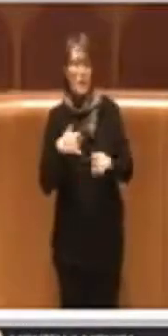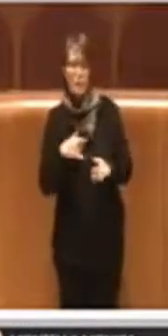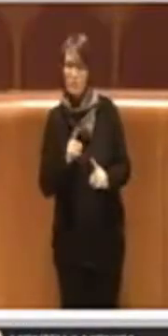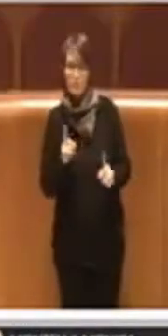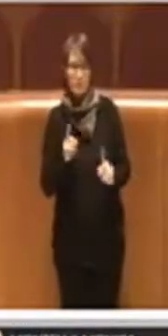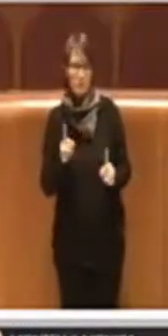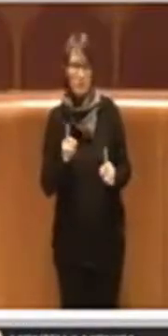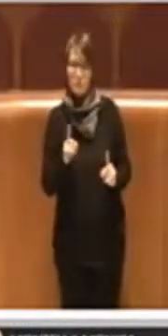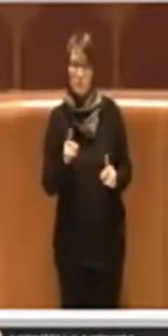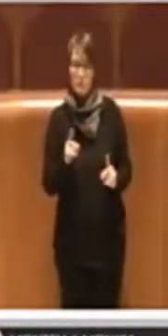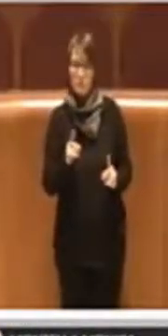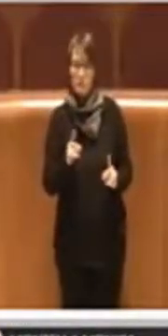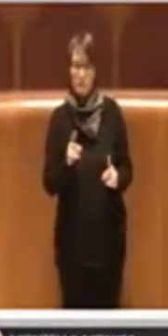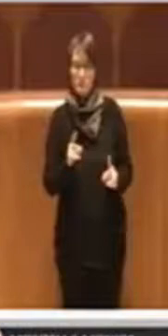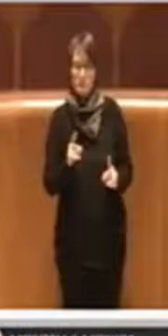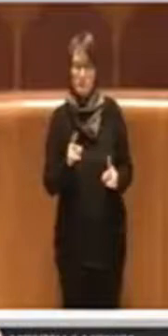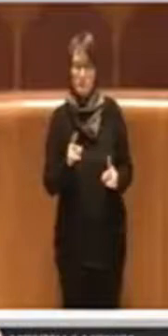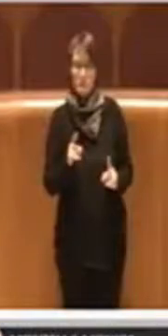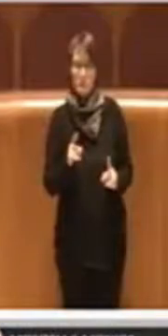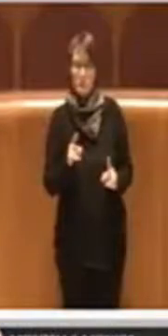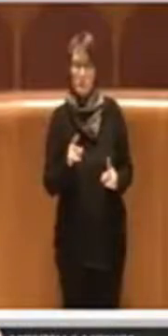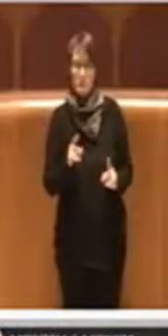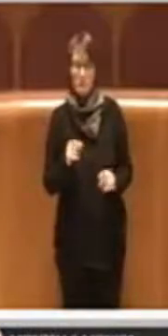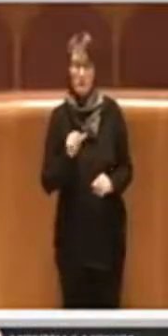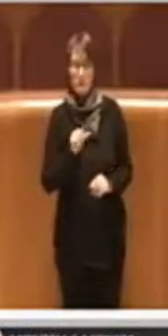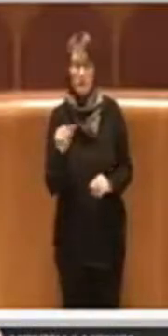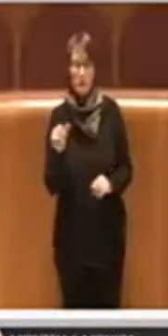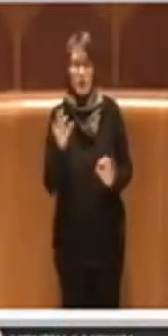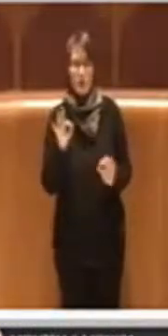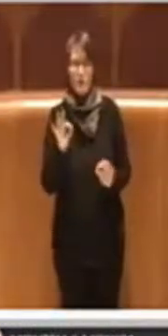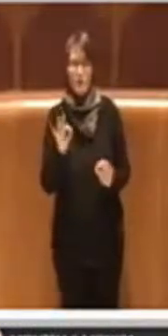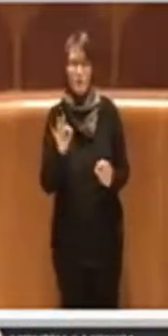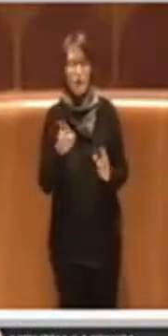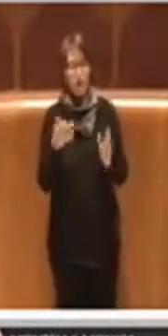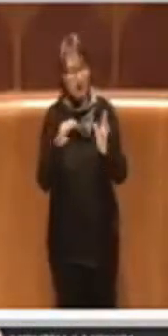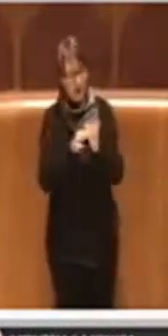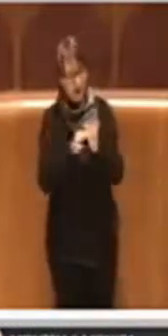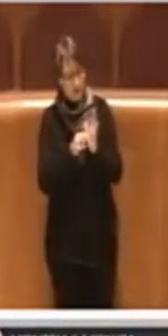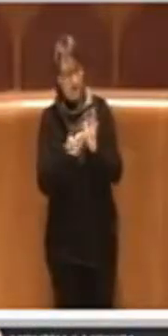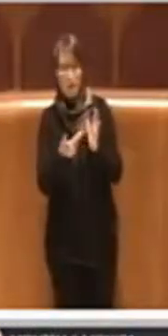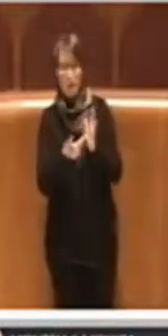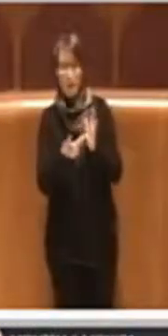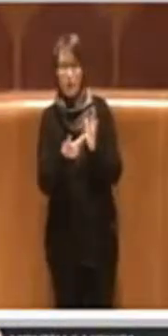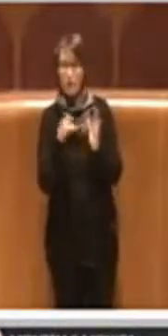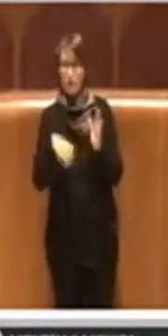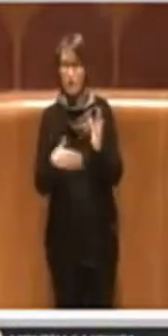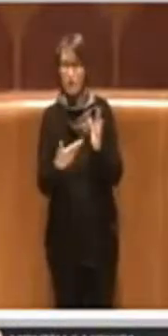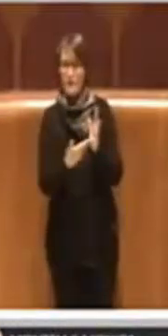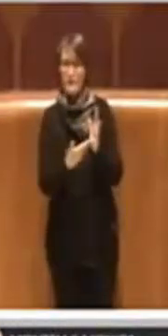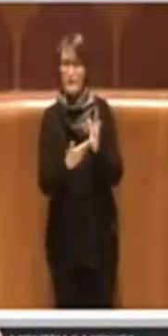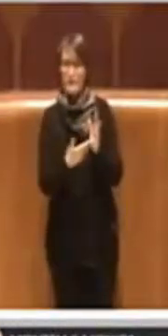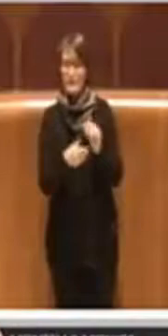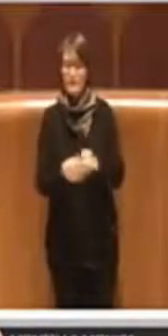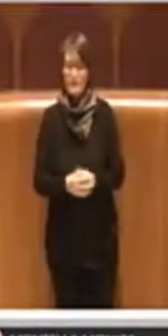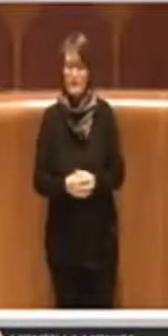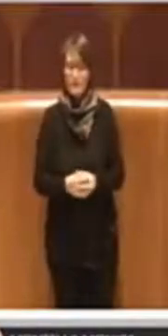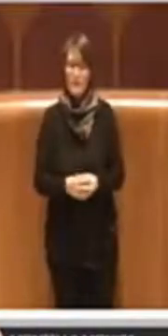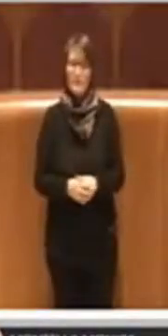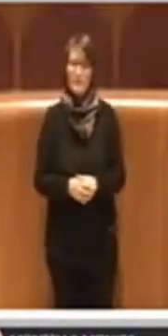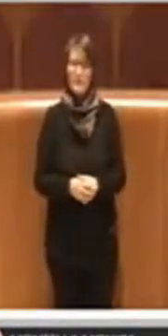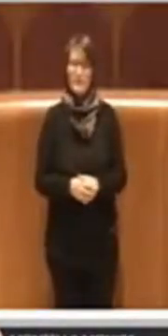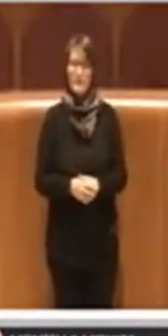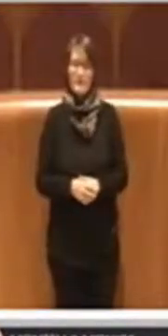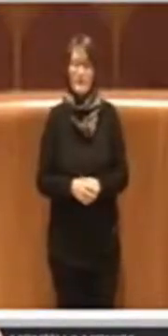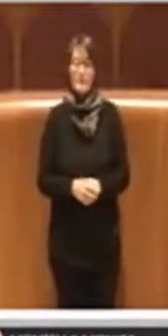in audio-videoconferenza, bensì soltanto i presupposti indicati appunto nell'articolo che inseriamo. E